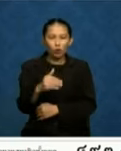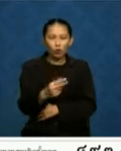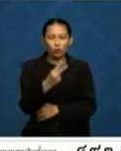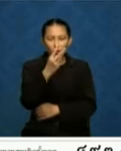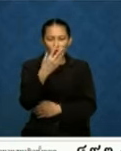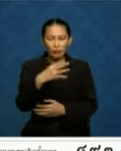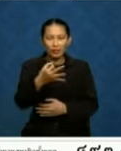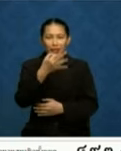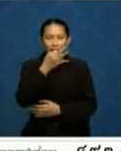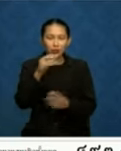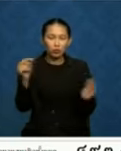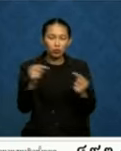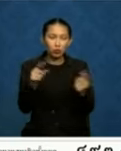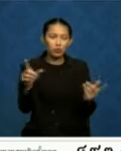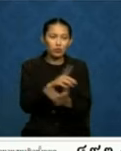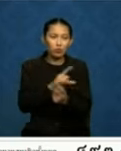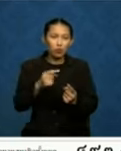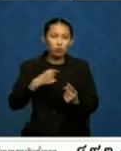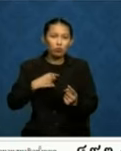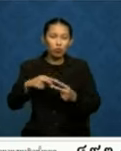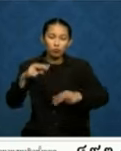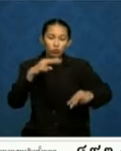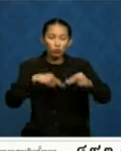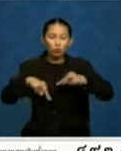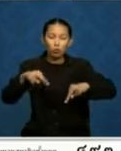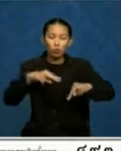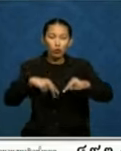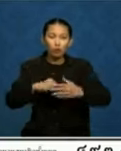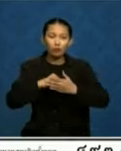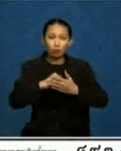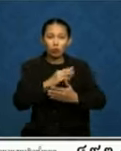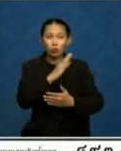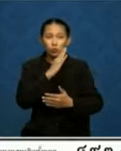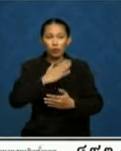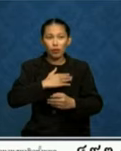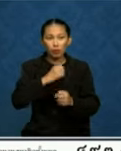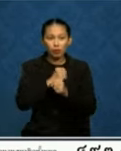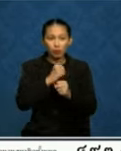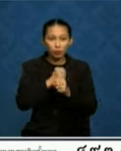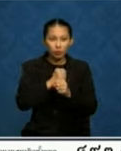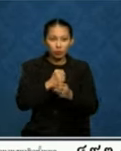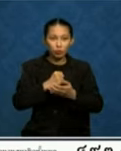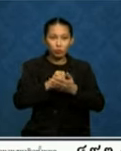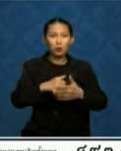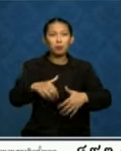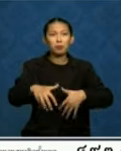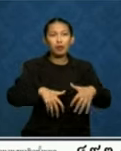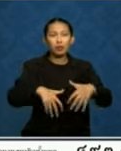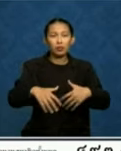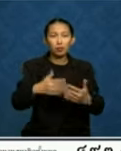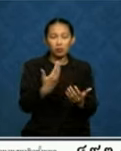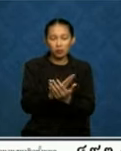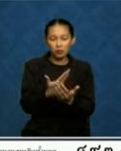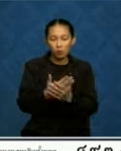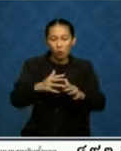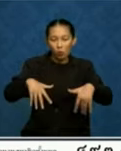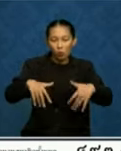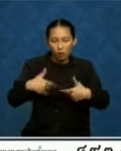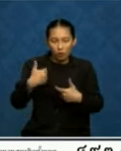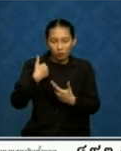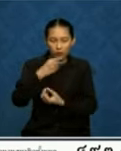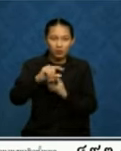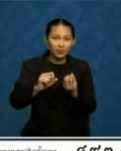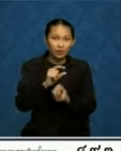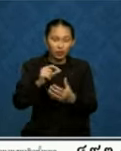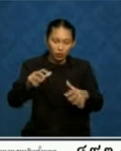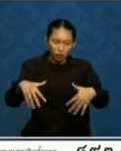ป็นอาชีพหนึ่งในสังคมที่เราจะต้องดูแลเขาถ้าเราสามารถทำให้พี่น้องประชาชนมีรายได้ที่ดีมีเศรษฐกิจที่ดี